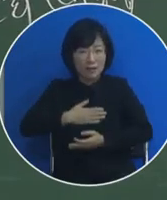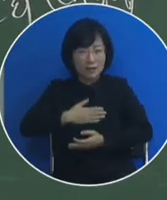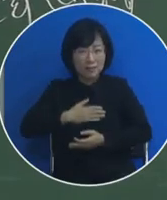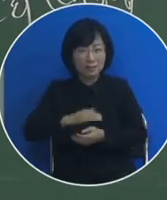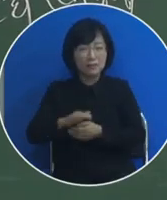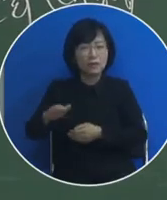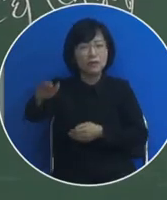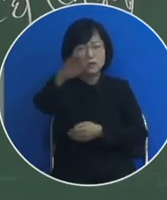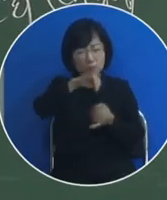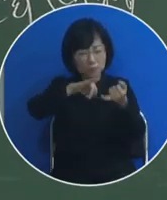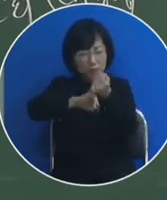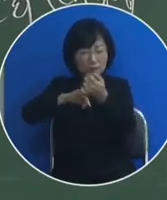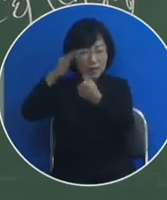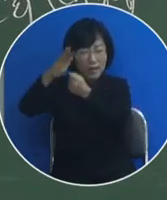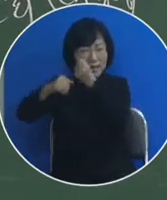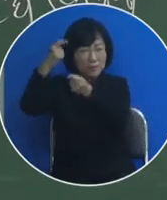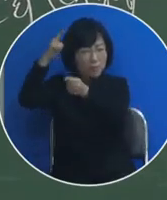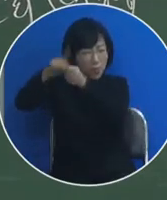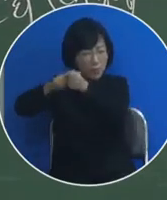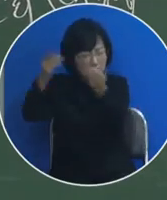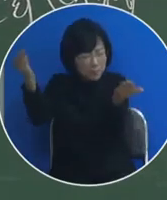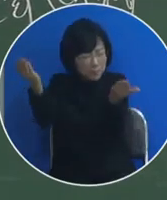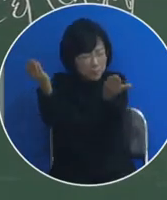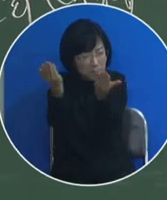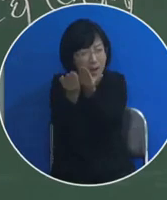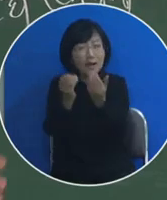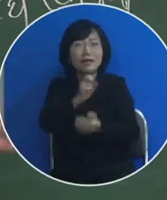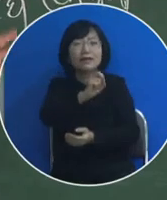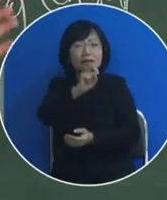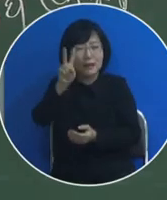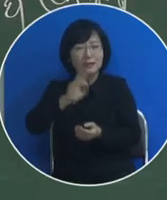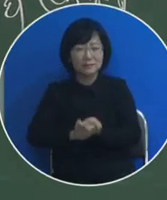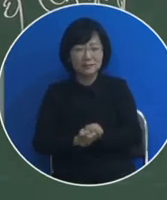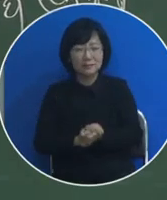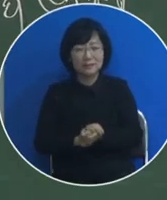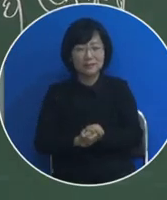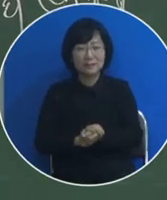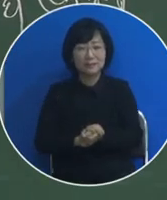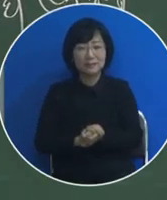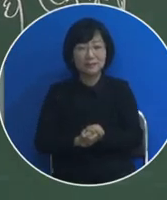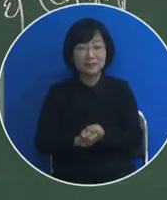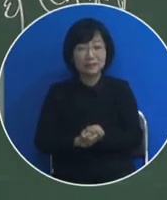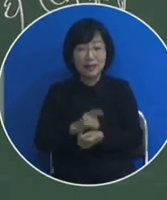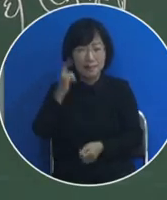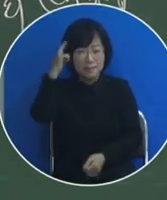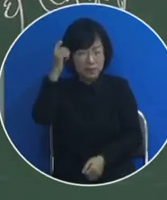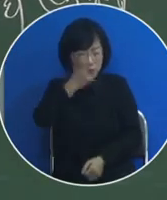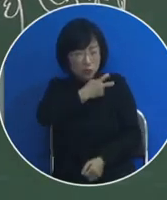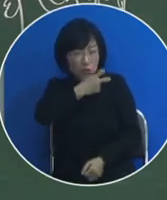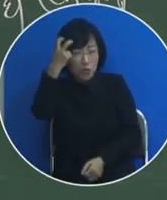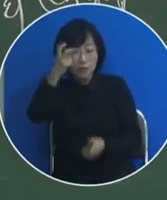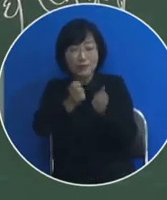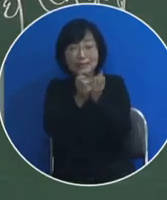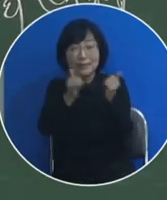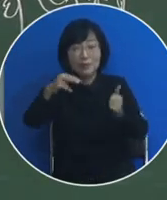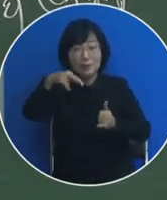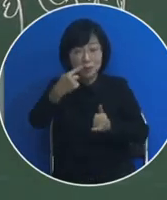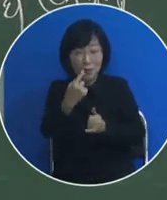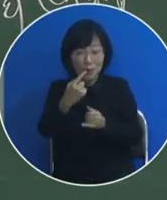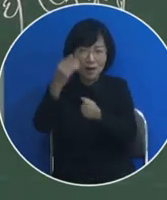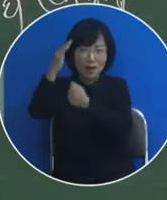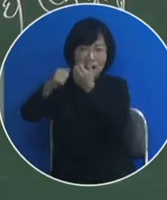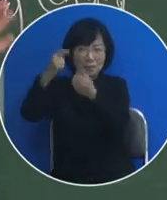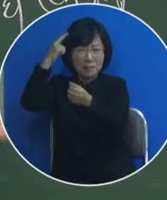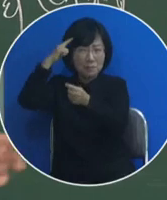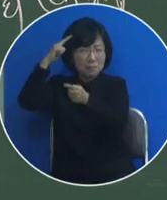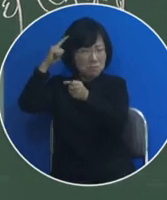are within God's goal. 아무리 훌륭한 사람도 하나님의 목표 속에 있지 않으면 손해 보는 거예요. No matter how renowned a